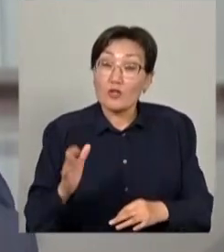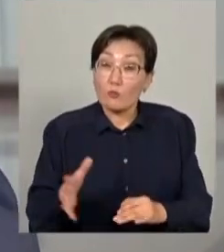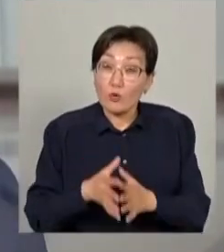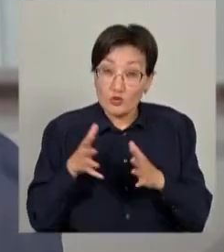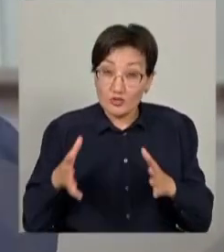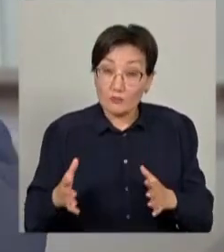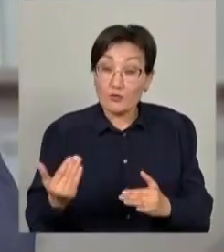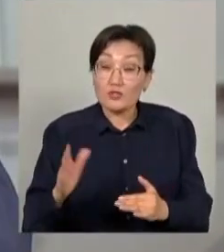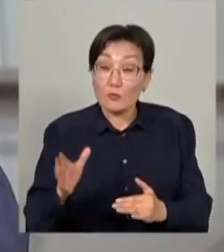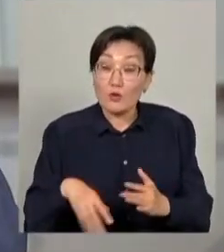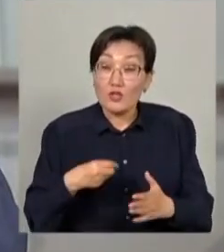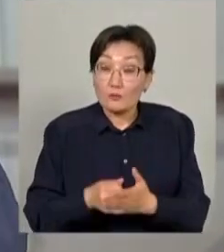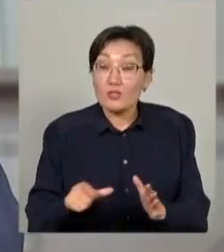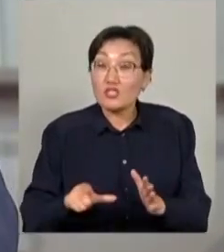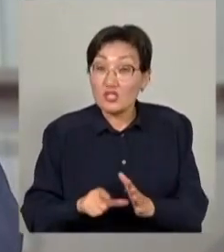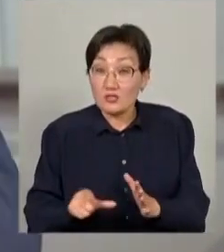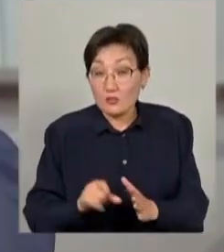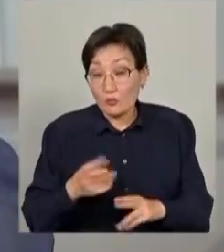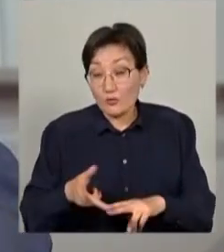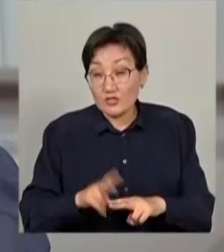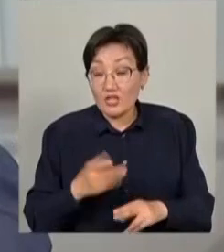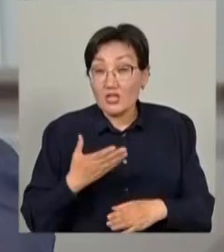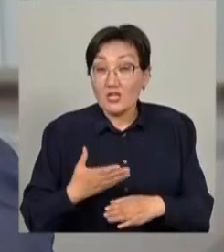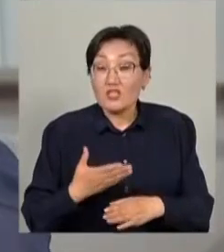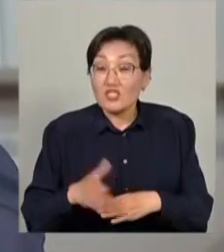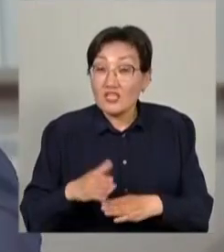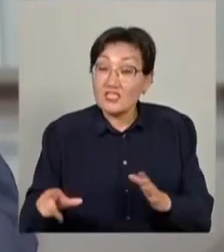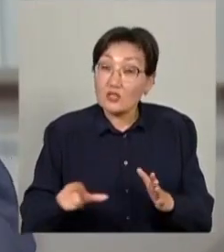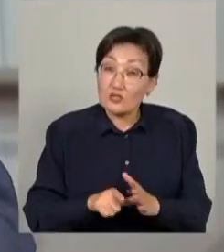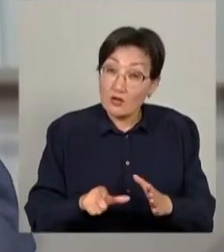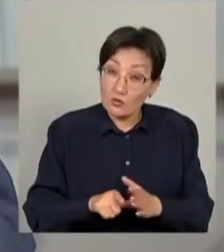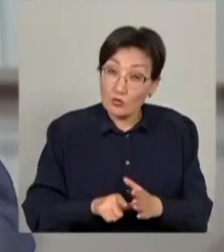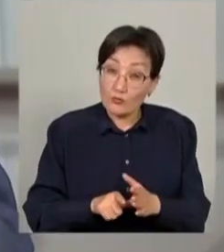больше, они будут платить налоги, и вот этот час налогов